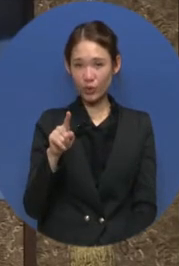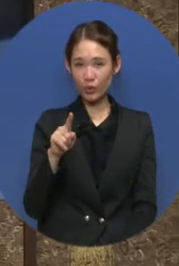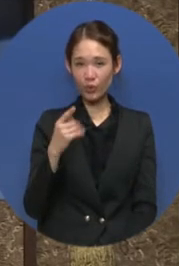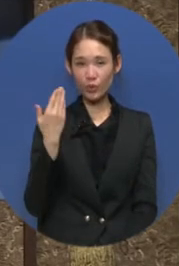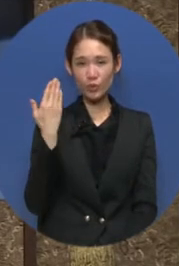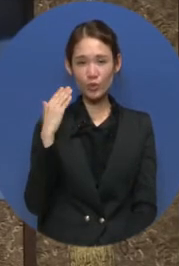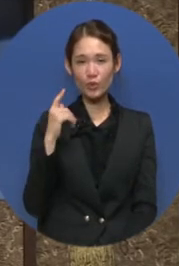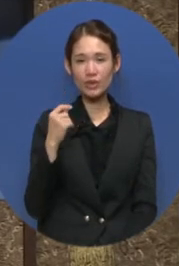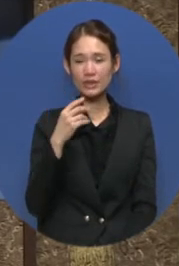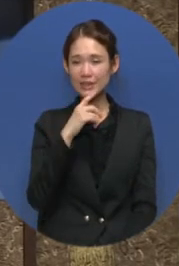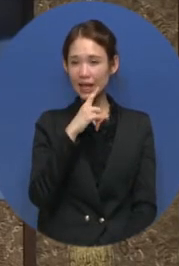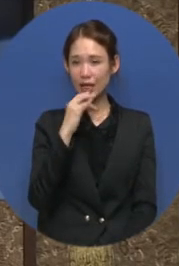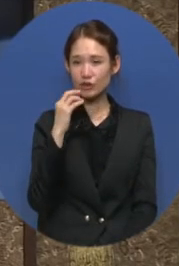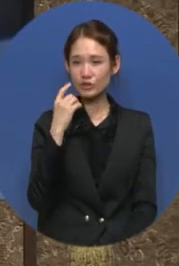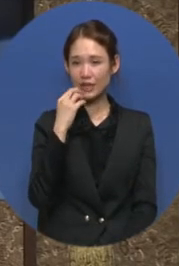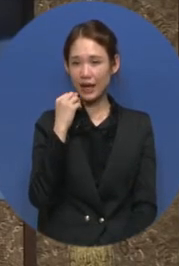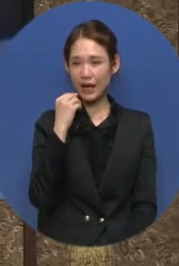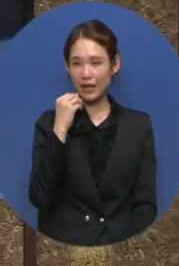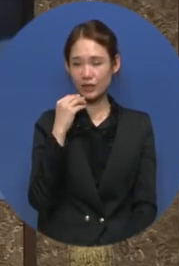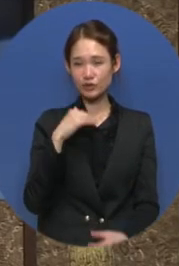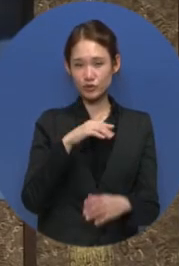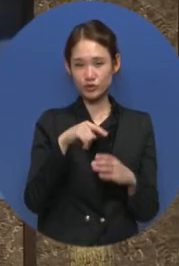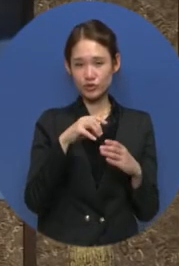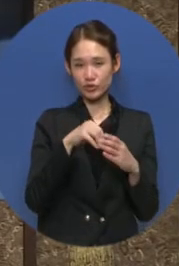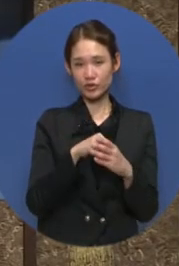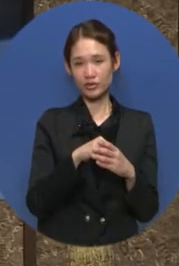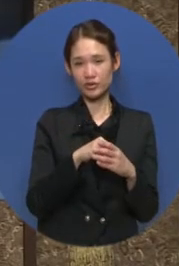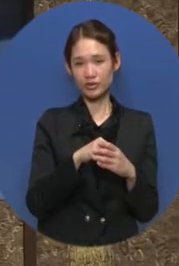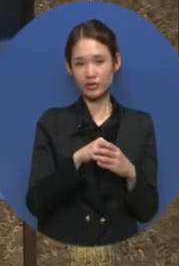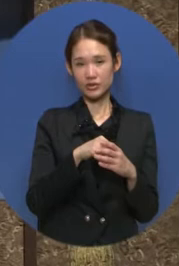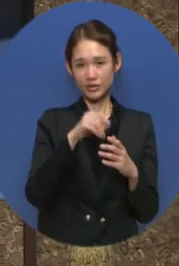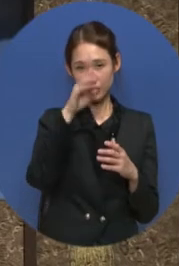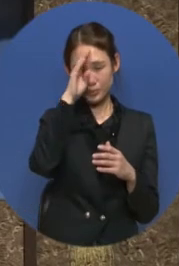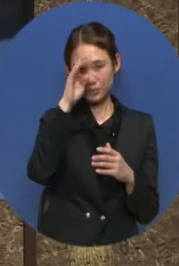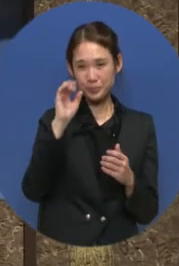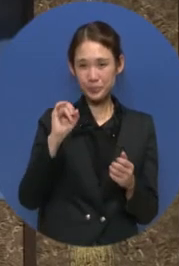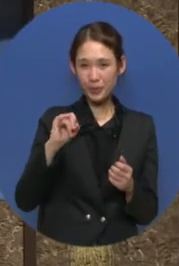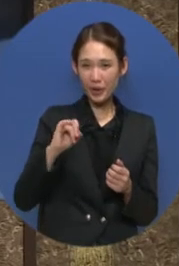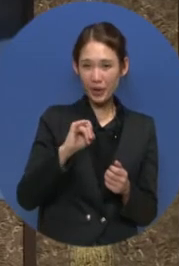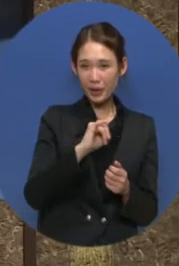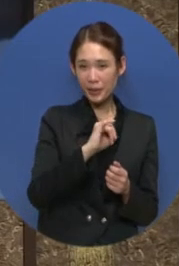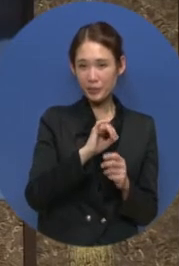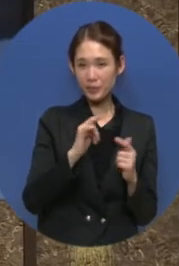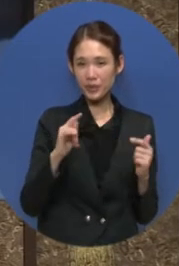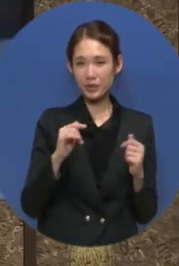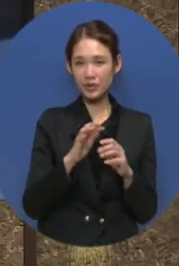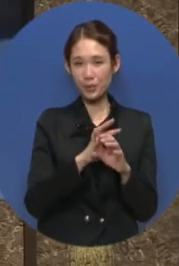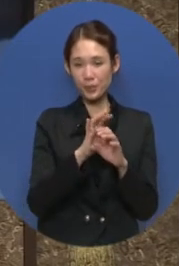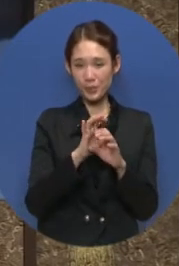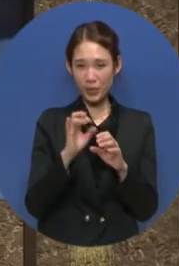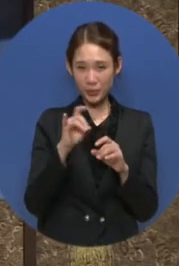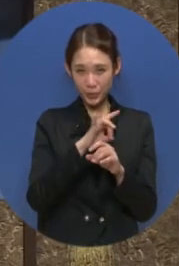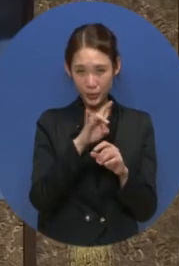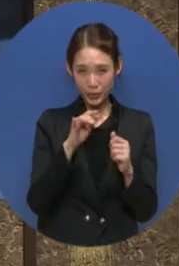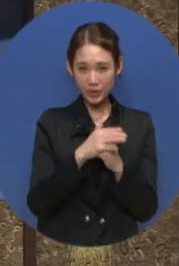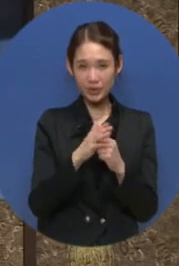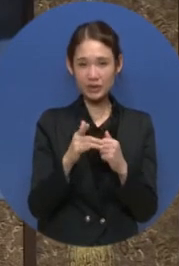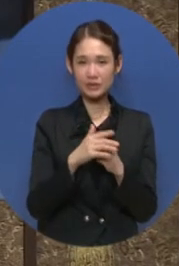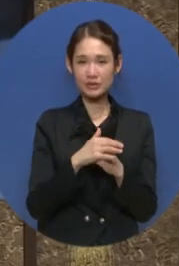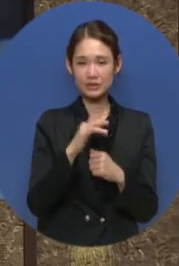같이 이제 그 항균가루를 넣어서 그 안에 이런 뭐 병균 있잖아요. 네. 폐렴균이라든가 예. 뭐